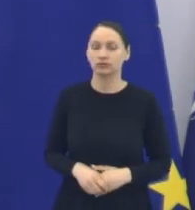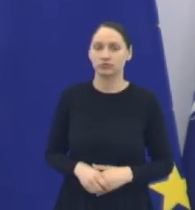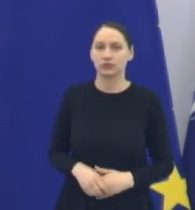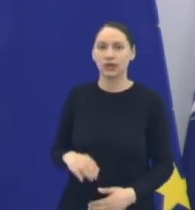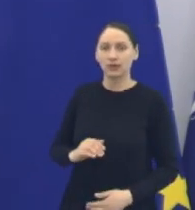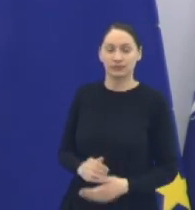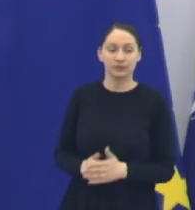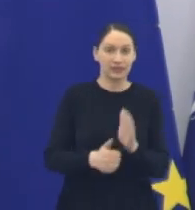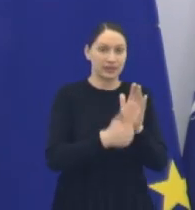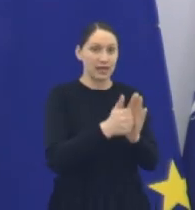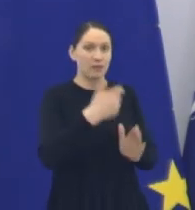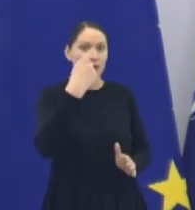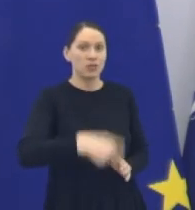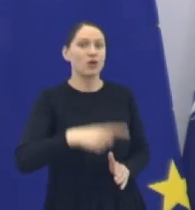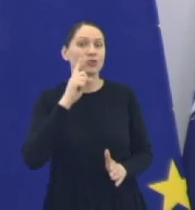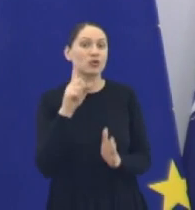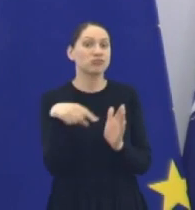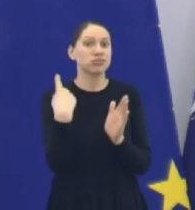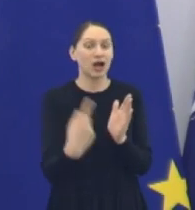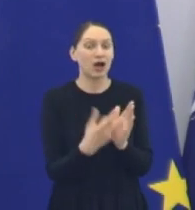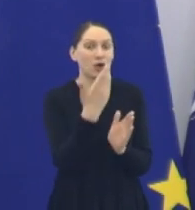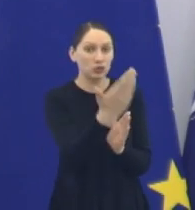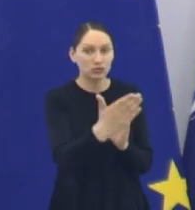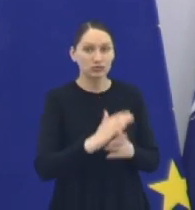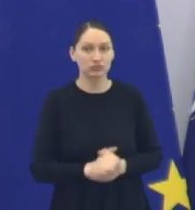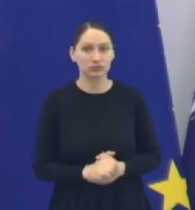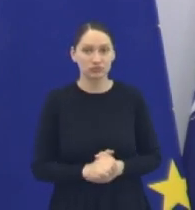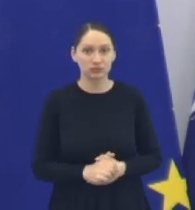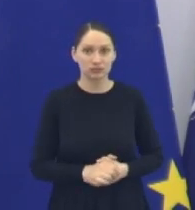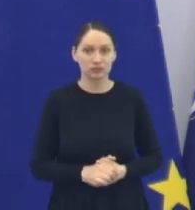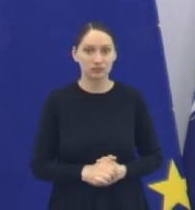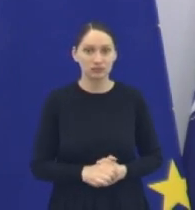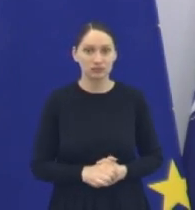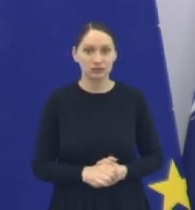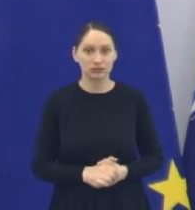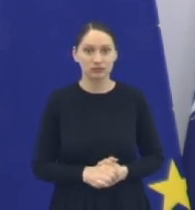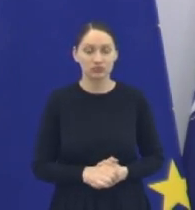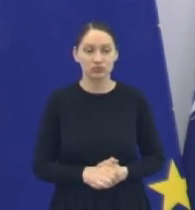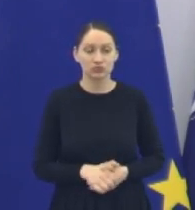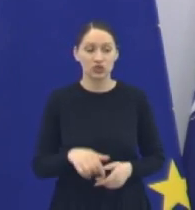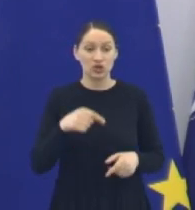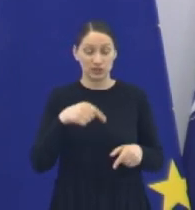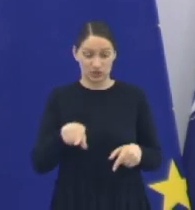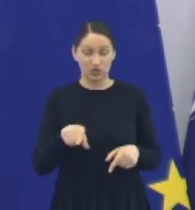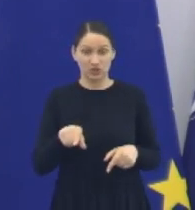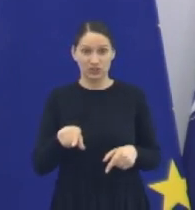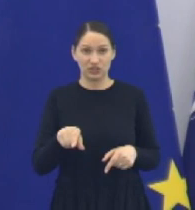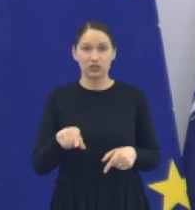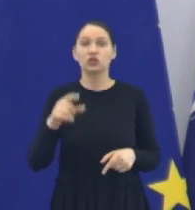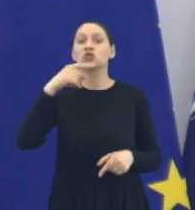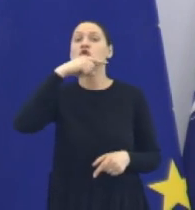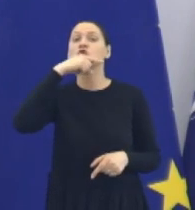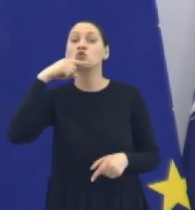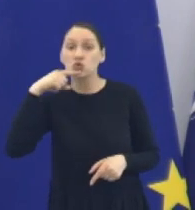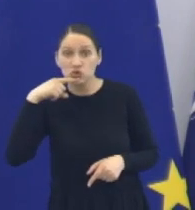Gerbiamas prezidente, noriu paklausti, ar jūs matot realią galimybę, kad bent šį sezoną dujos iš Rusijos